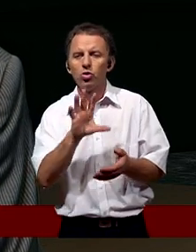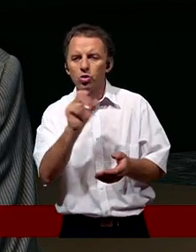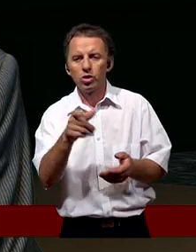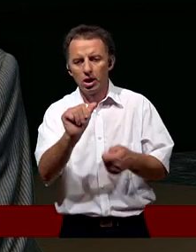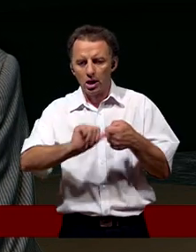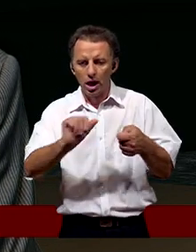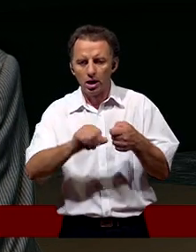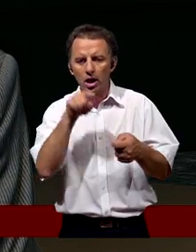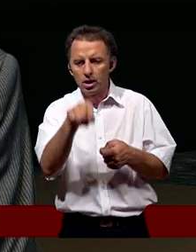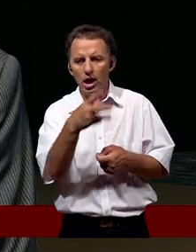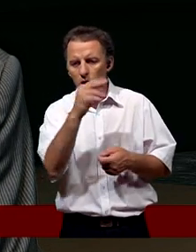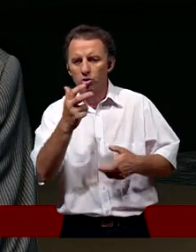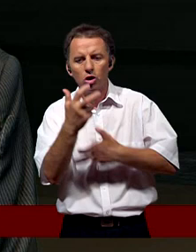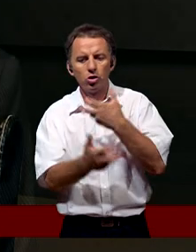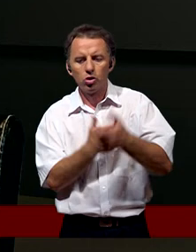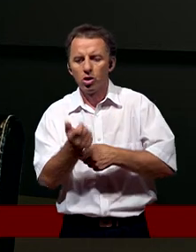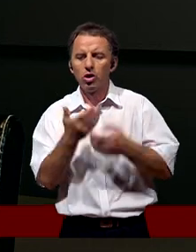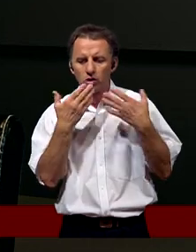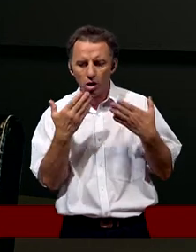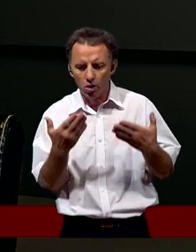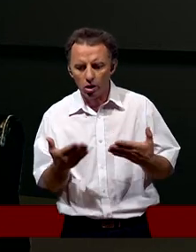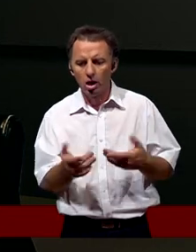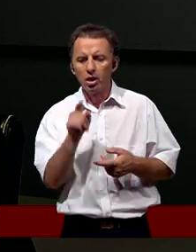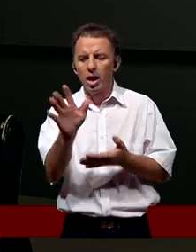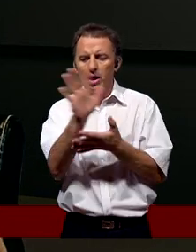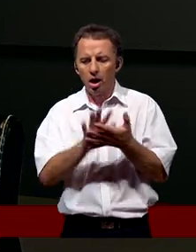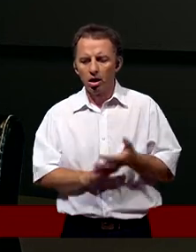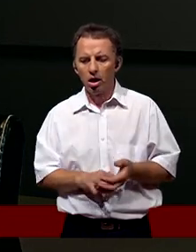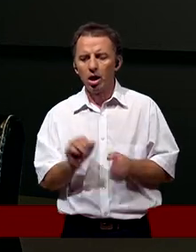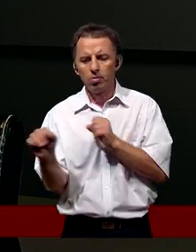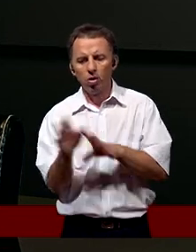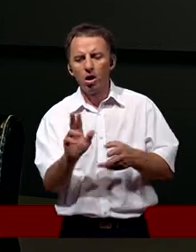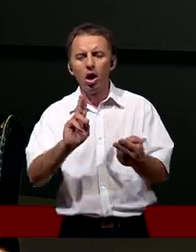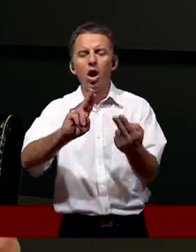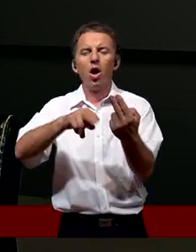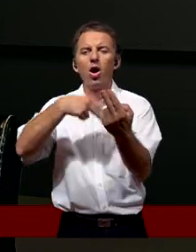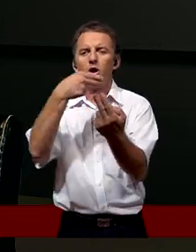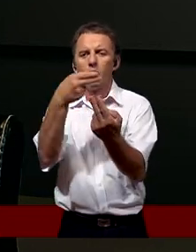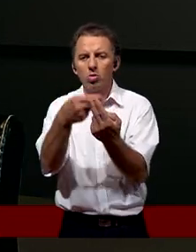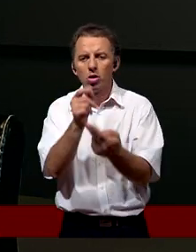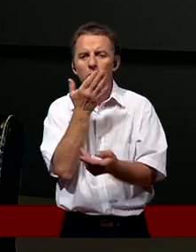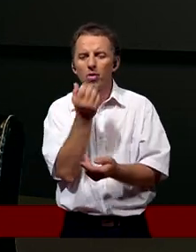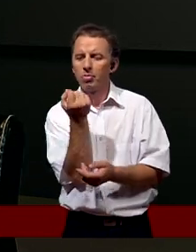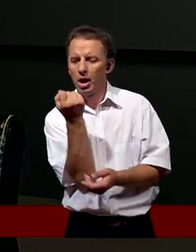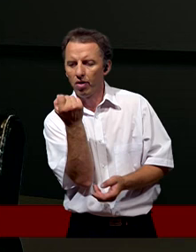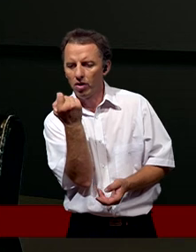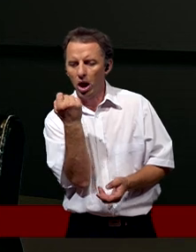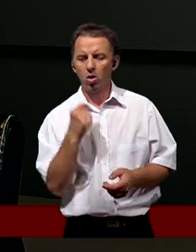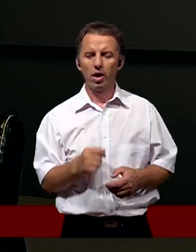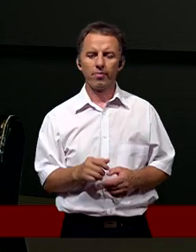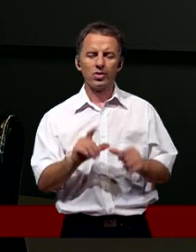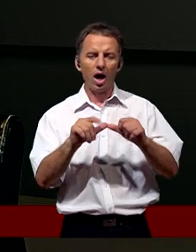i celnicy tego nie czynią? Ja dziękuję. Ten tekst jest w pewien sposób odpowiedzią tego, co myśmy mówili przed chwilą,